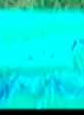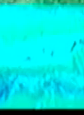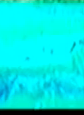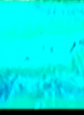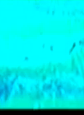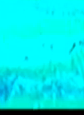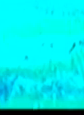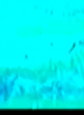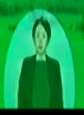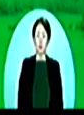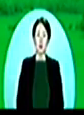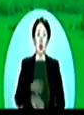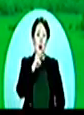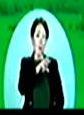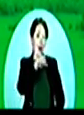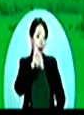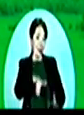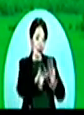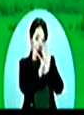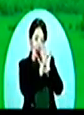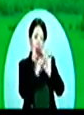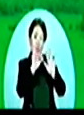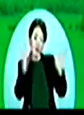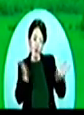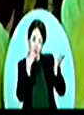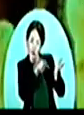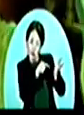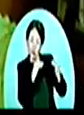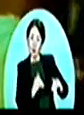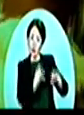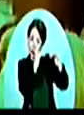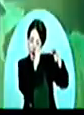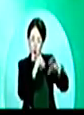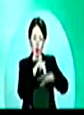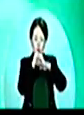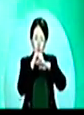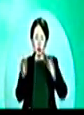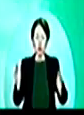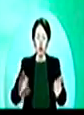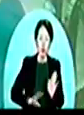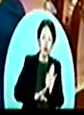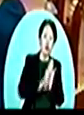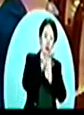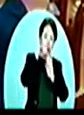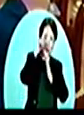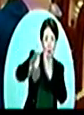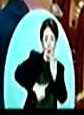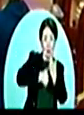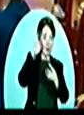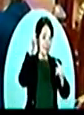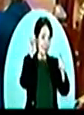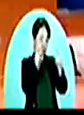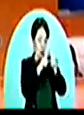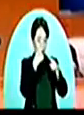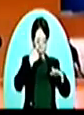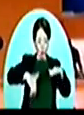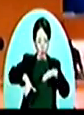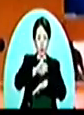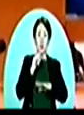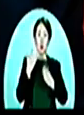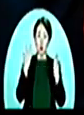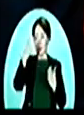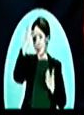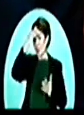Мал аж ахуй. Мал аж ахуйн салбарын үйл ажиллагааг дэмжих, төгтвөртэй хөгжлийг хангах зорилгоор Монгол улсын их хурл, засгийн